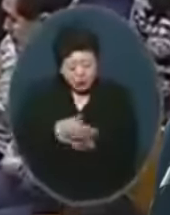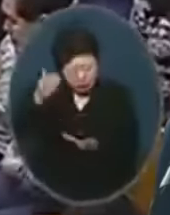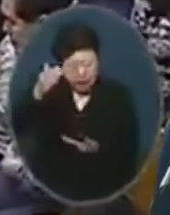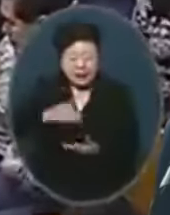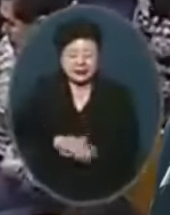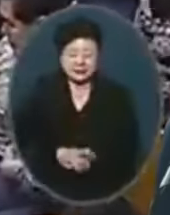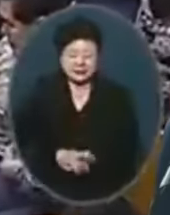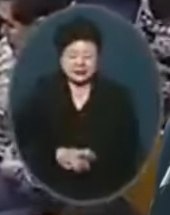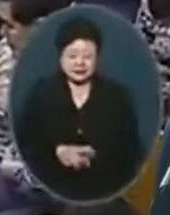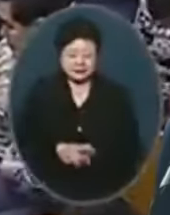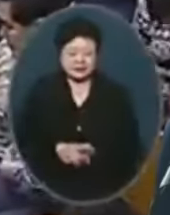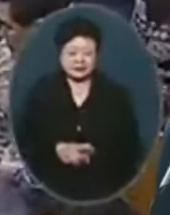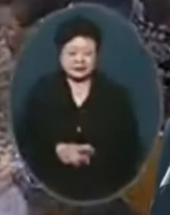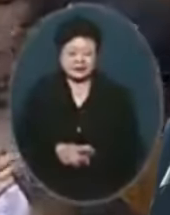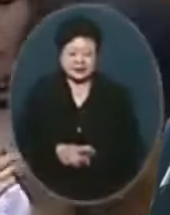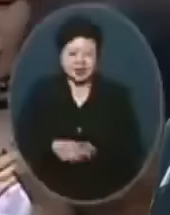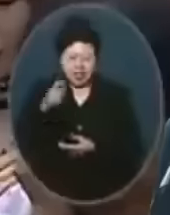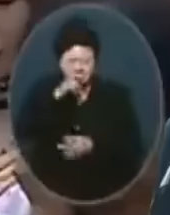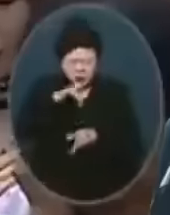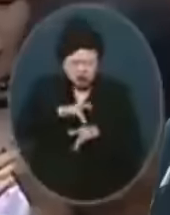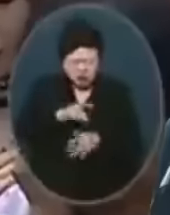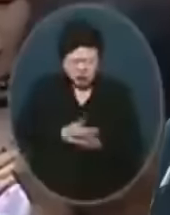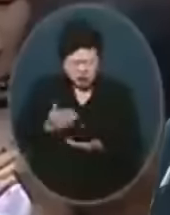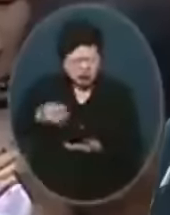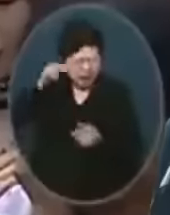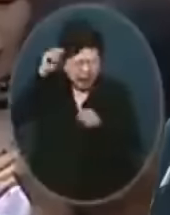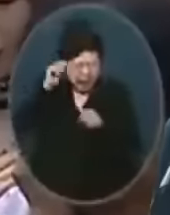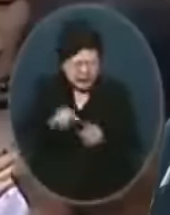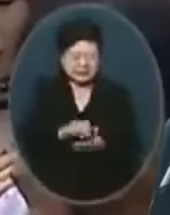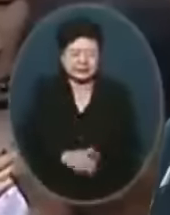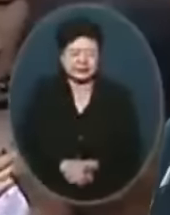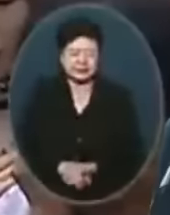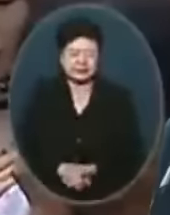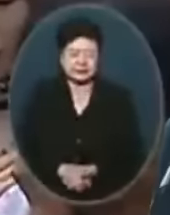물러가라. 너희 더러운 귀신아 물러가라.